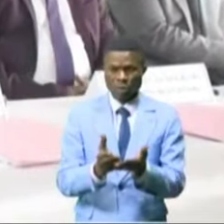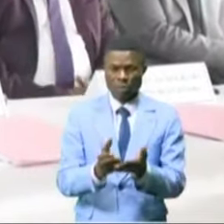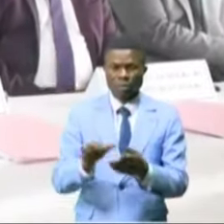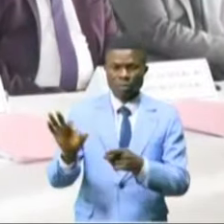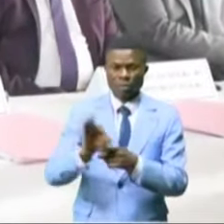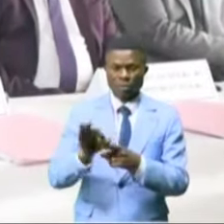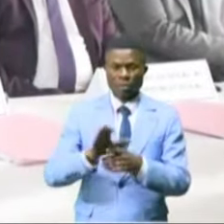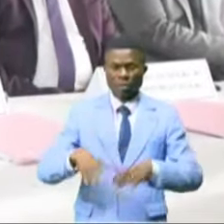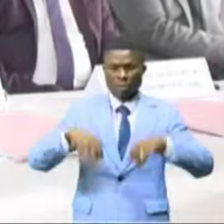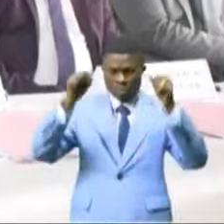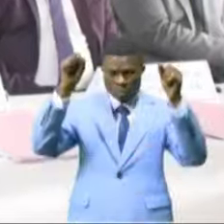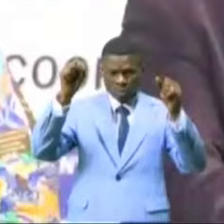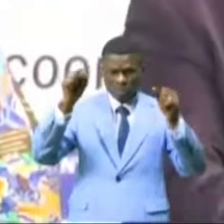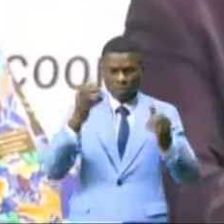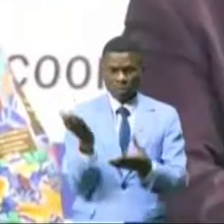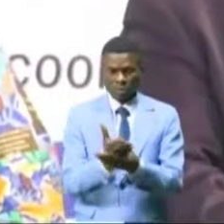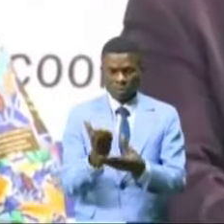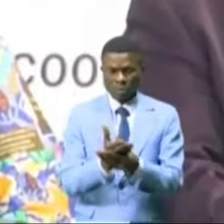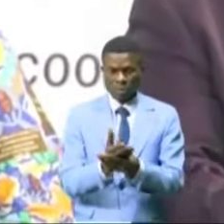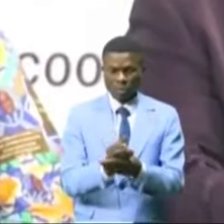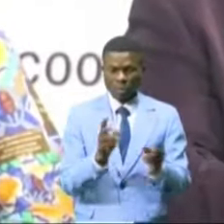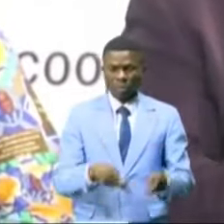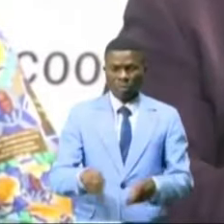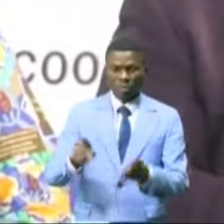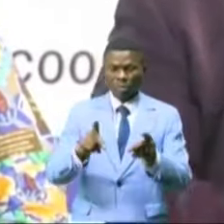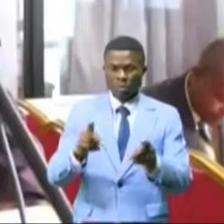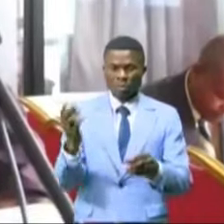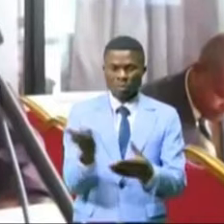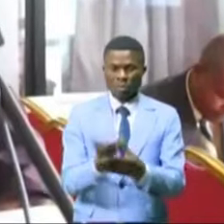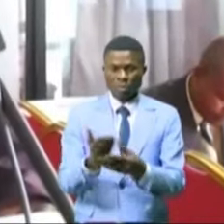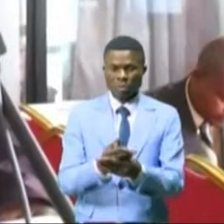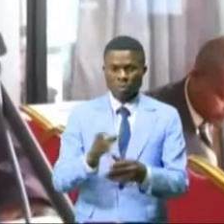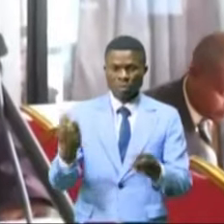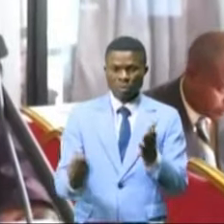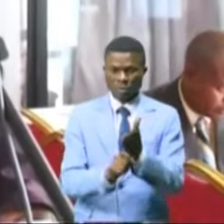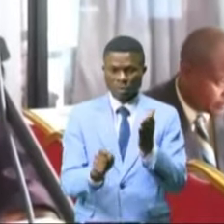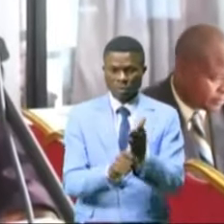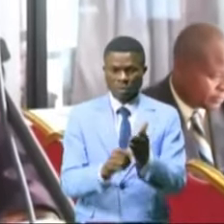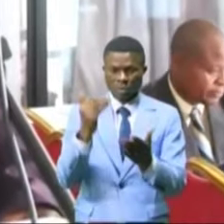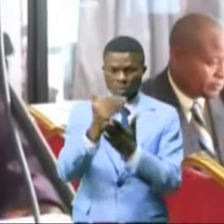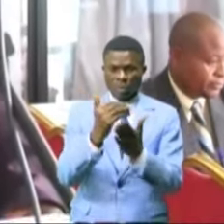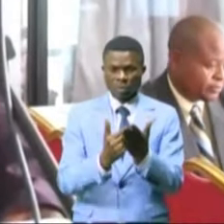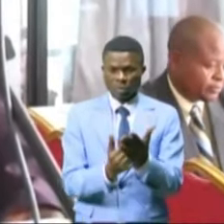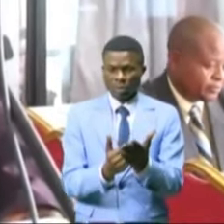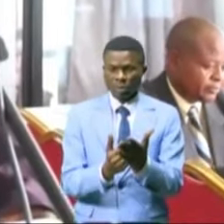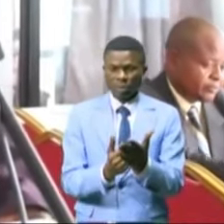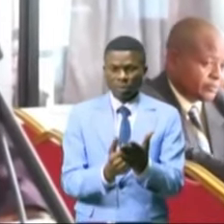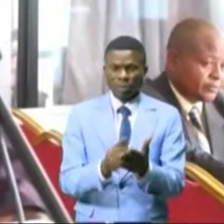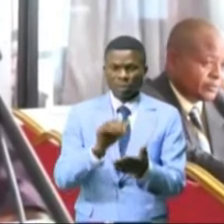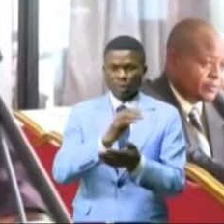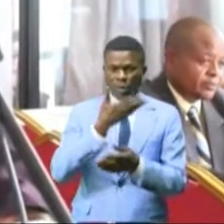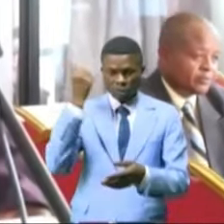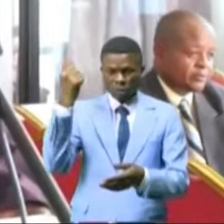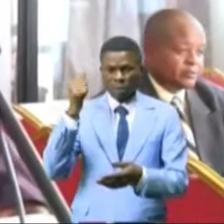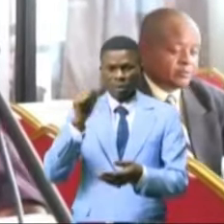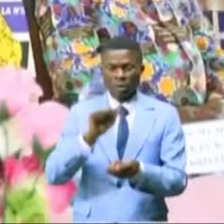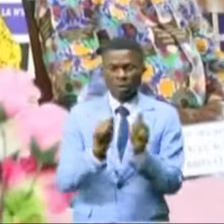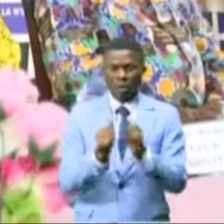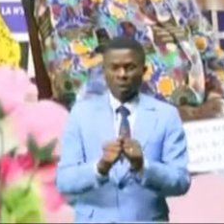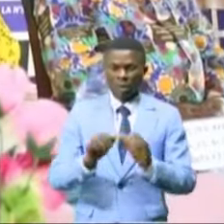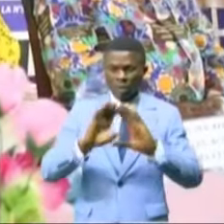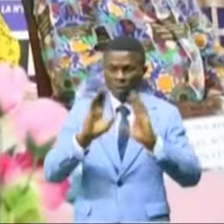de validation du manuel des procédures et outils techniques sur l'enregistrement et immatriculation des